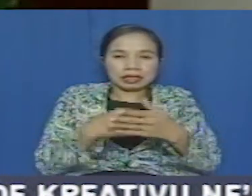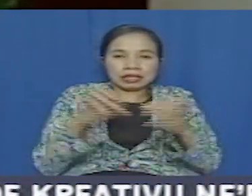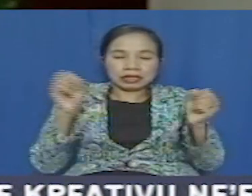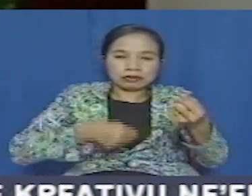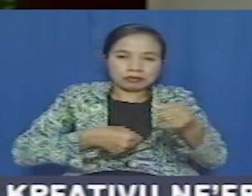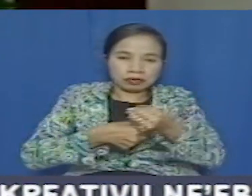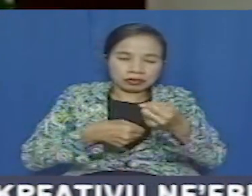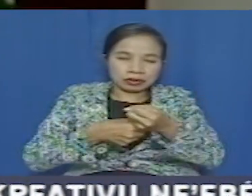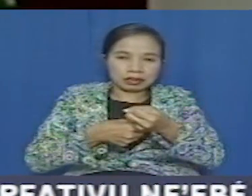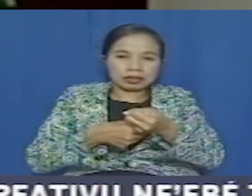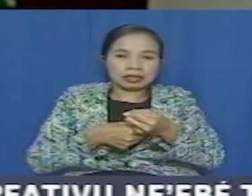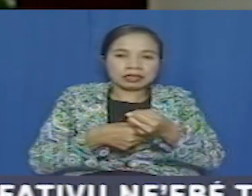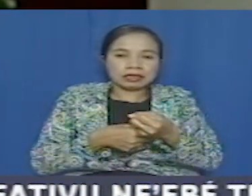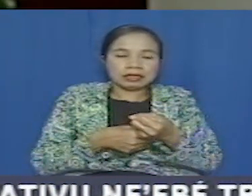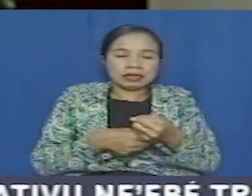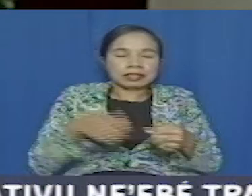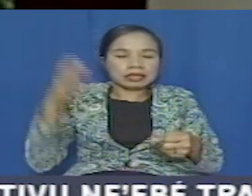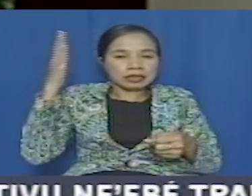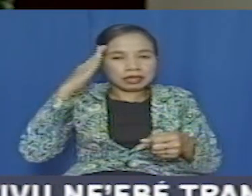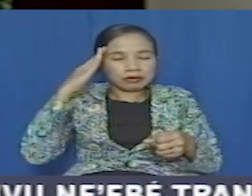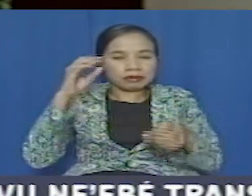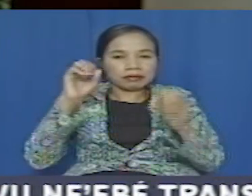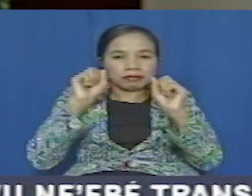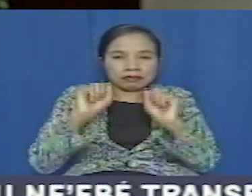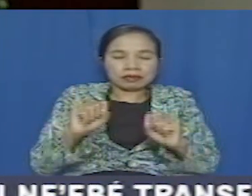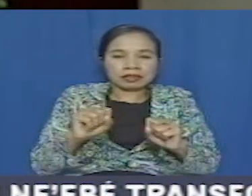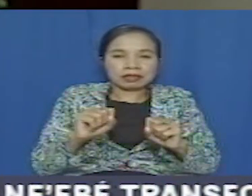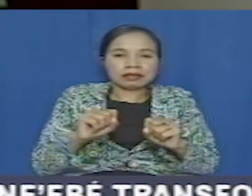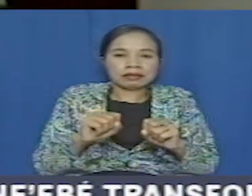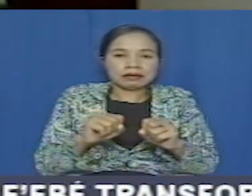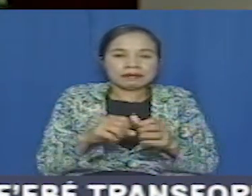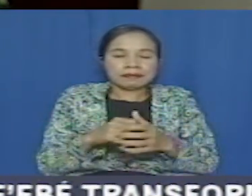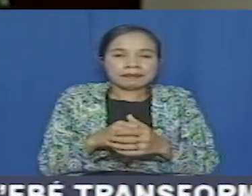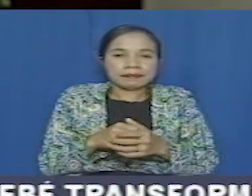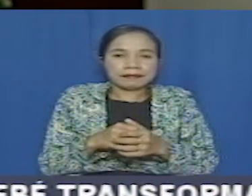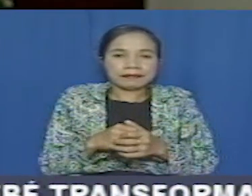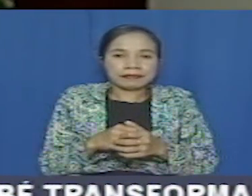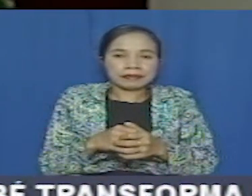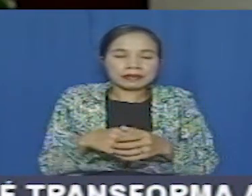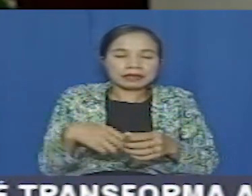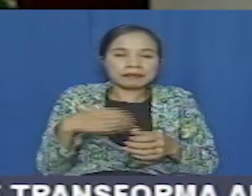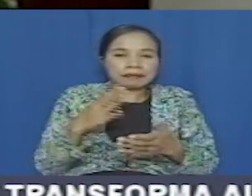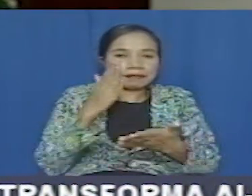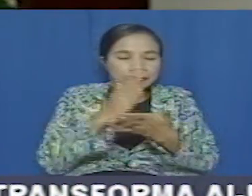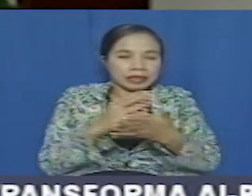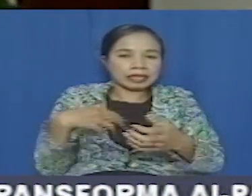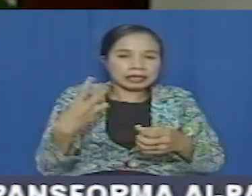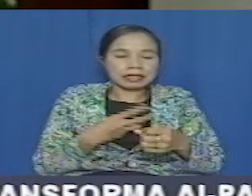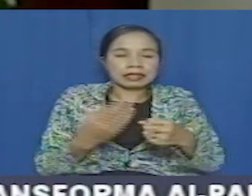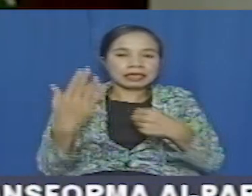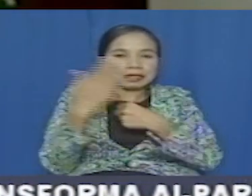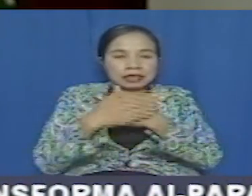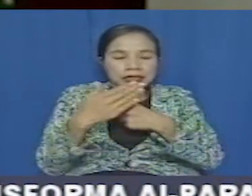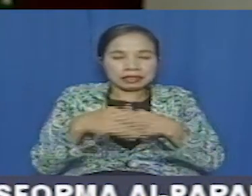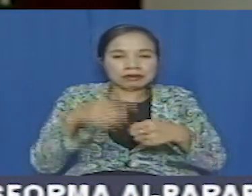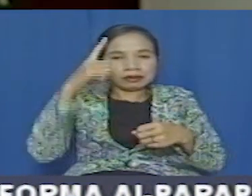terenu kita nia inisiatif sira bele dia mabe bele file yang ini sa tambah dan memang kita akan kato